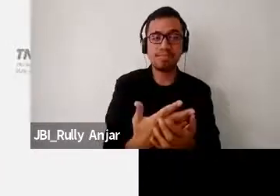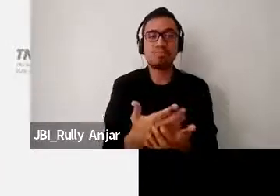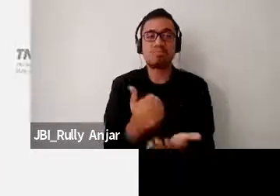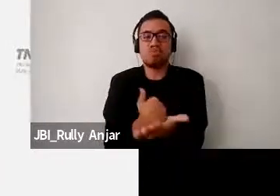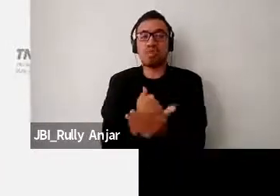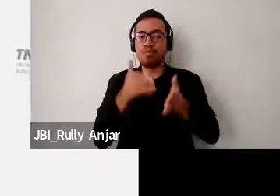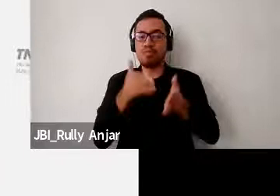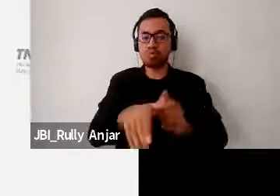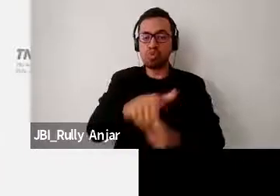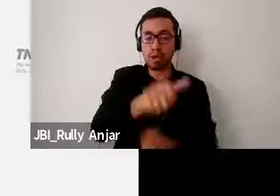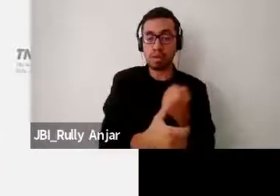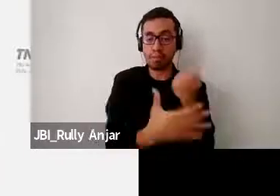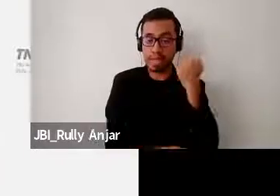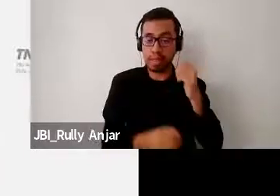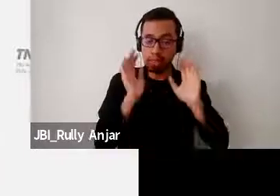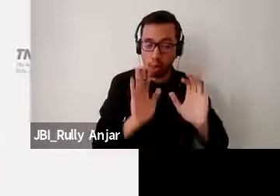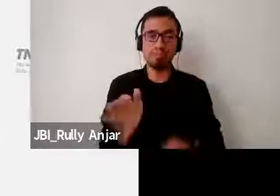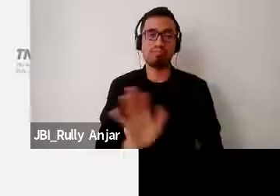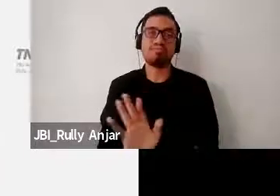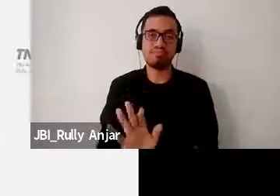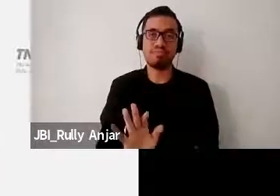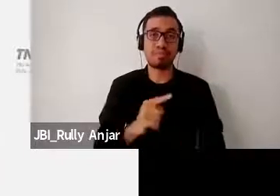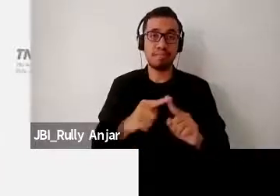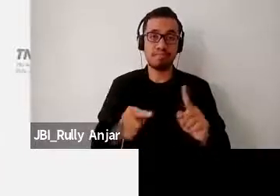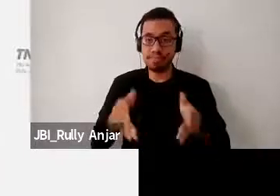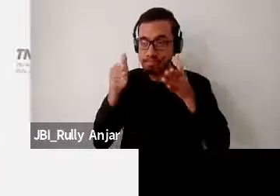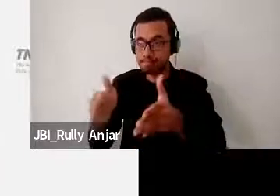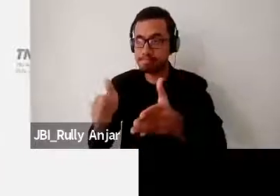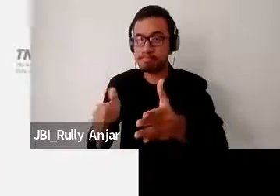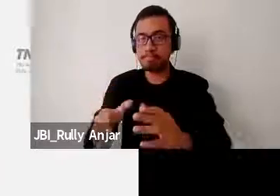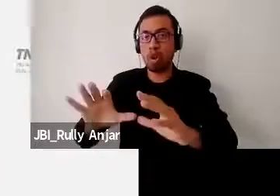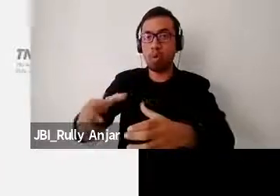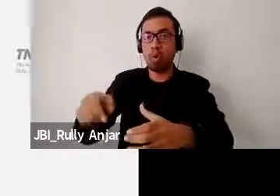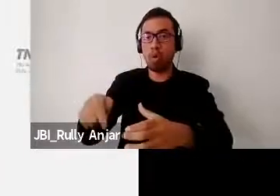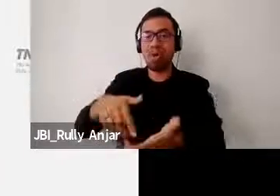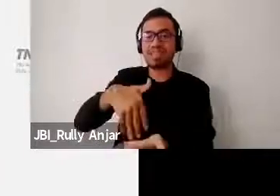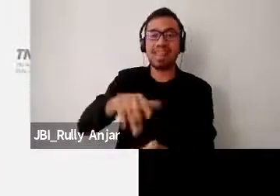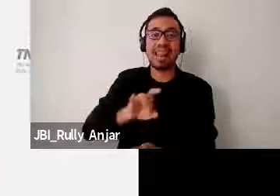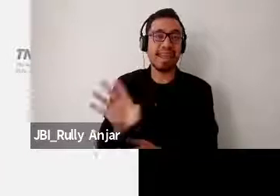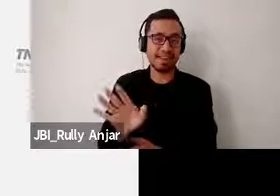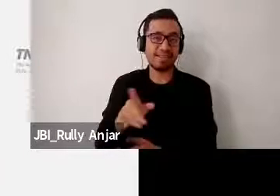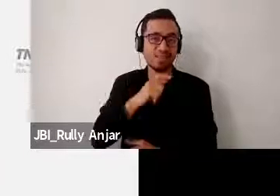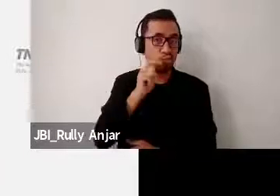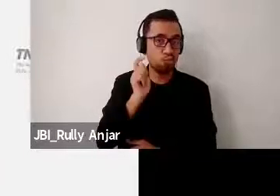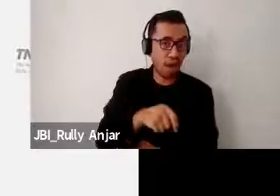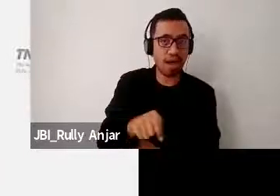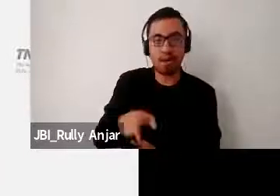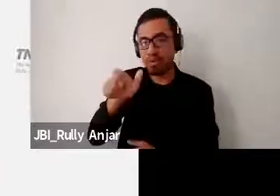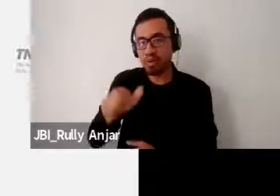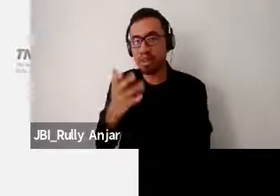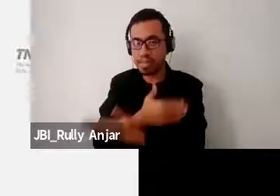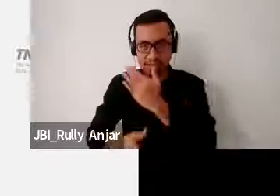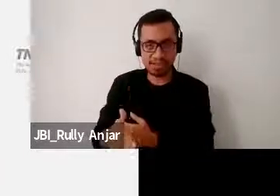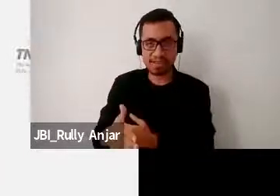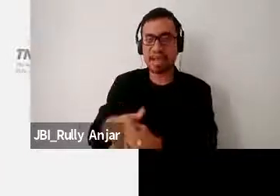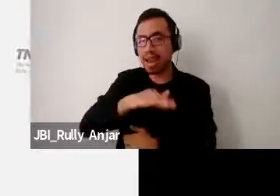juga merekomendasikan ke depannya ini juga menyasar kelompok rentan lain seperti lansia, penyandang disabilitas,